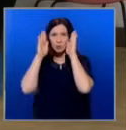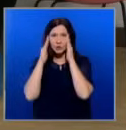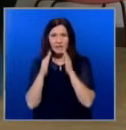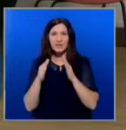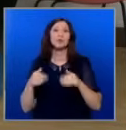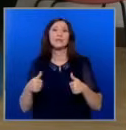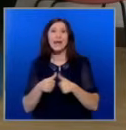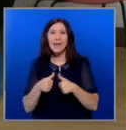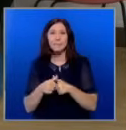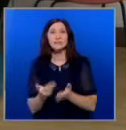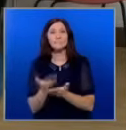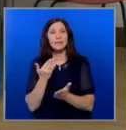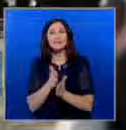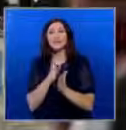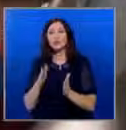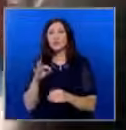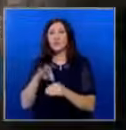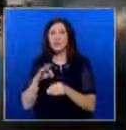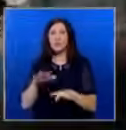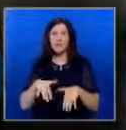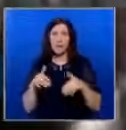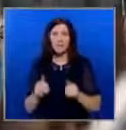на лейбористите в предсрочния вод за парламент?